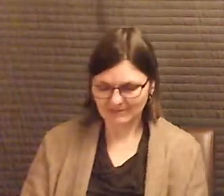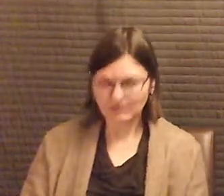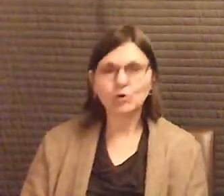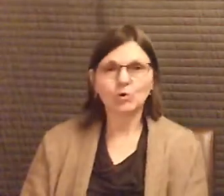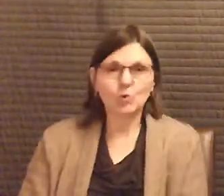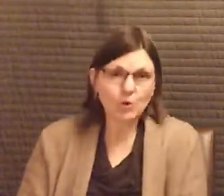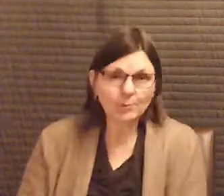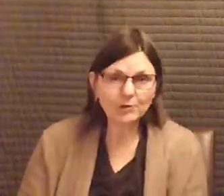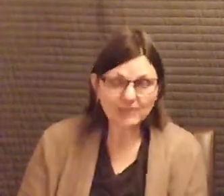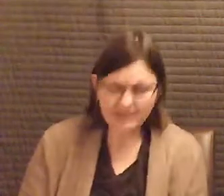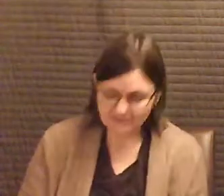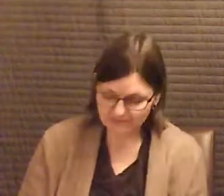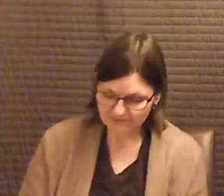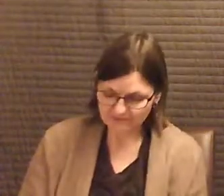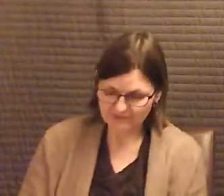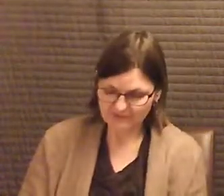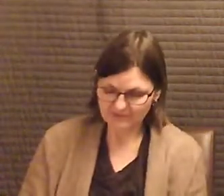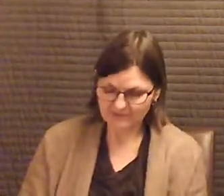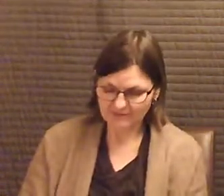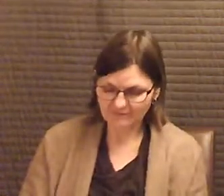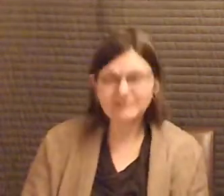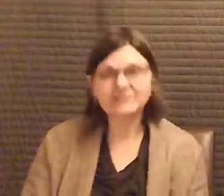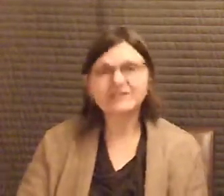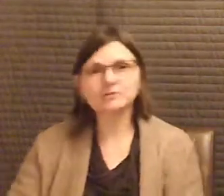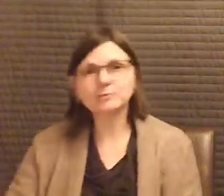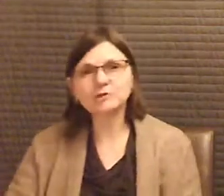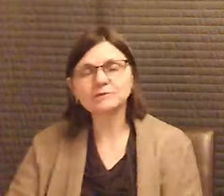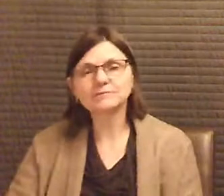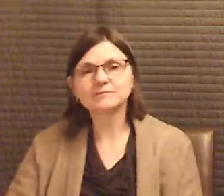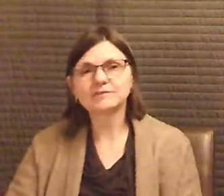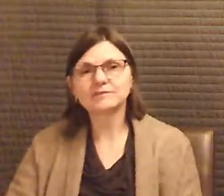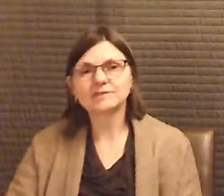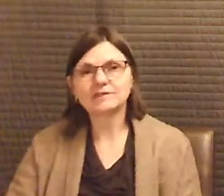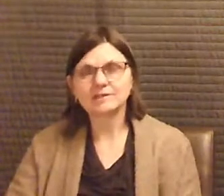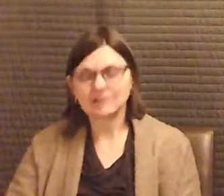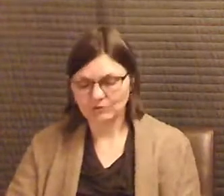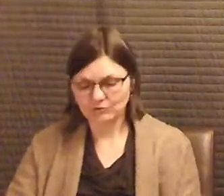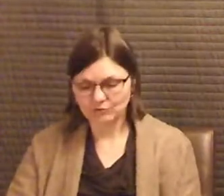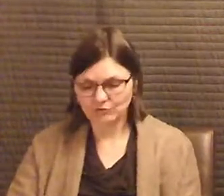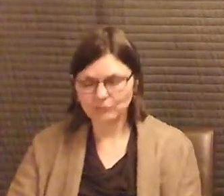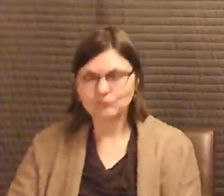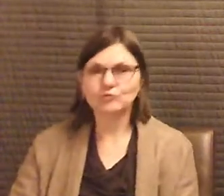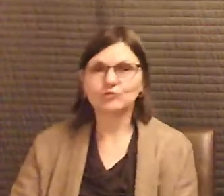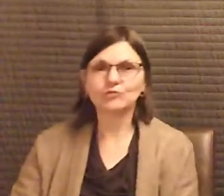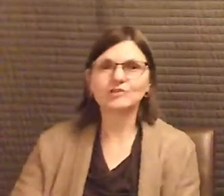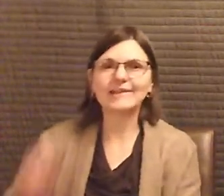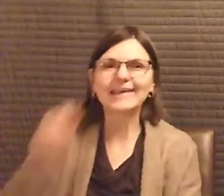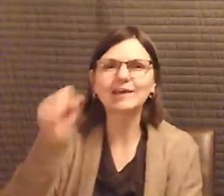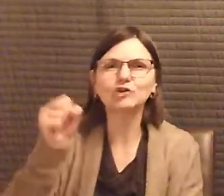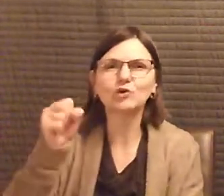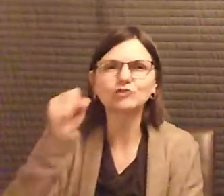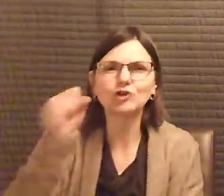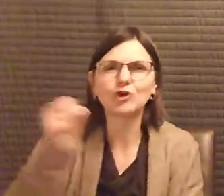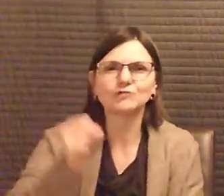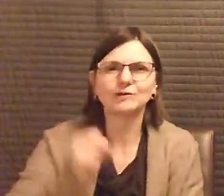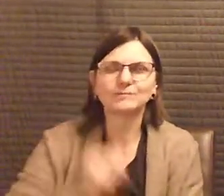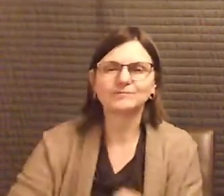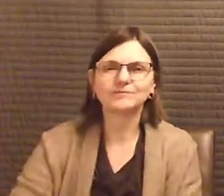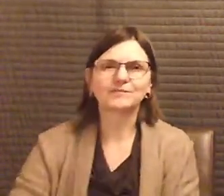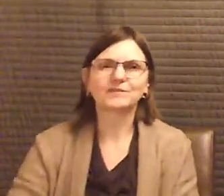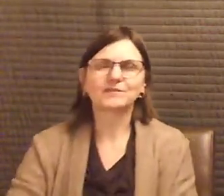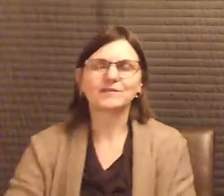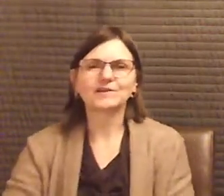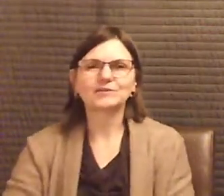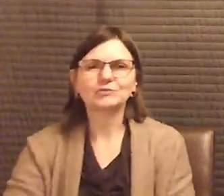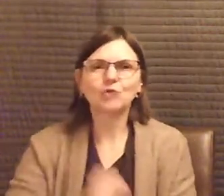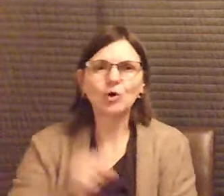wij helpen hoe gebeurde dat in de noemer hebben weet je wanneer het gebeurt maar dpi de hoorde toen ze de hier in god gelooft men de